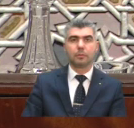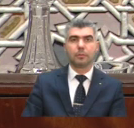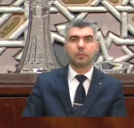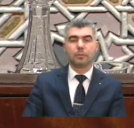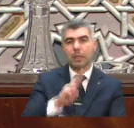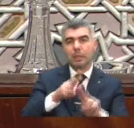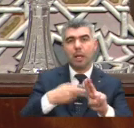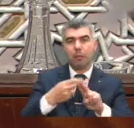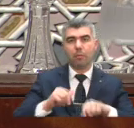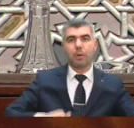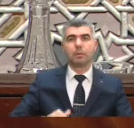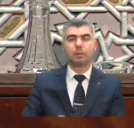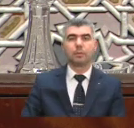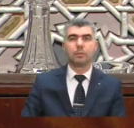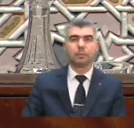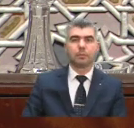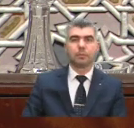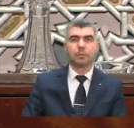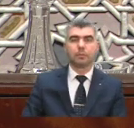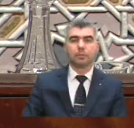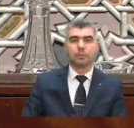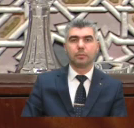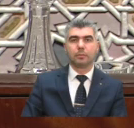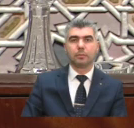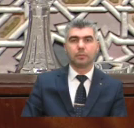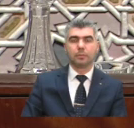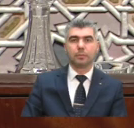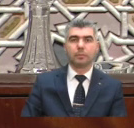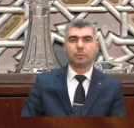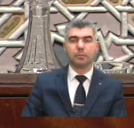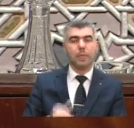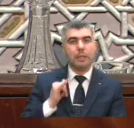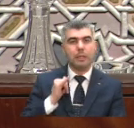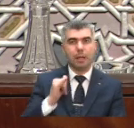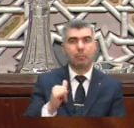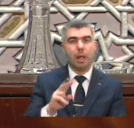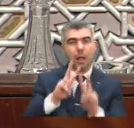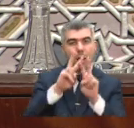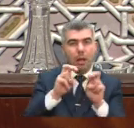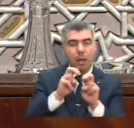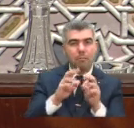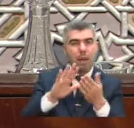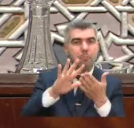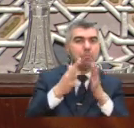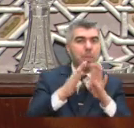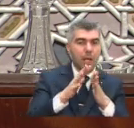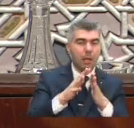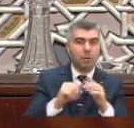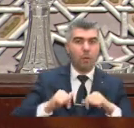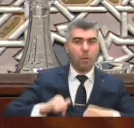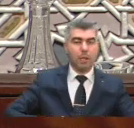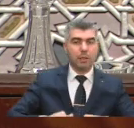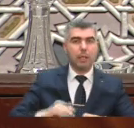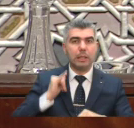تفضل السيد الوزير. شكرا سيد الرئيس. دائما بخصوص المراقبة البيئية، تقوم الوزارة بتنسيق